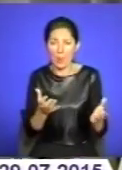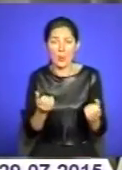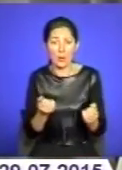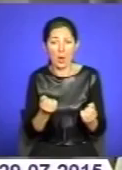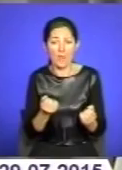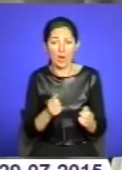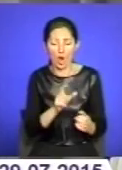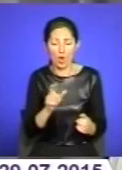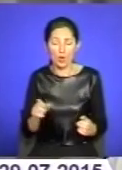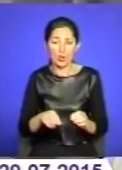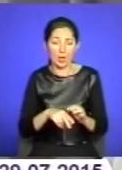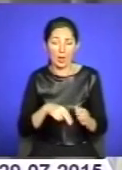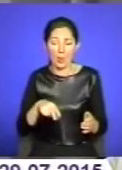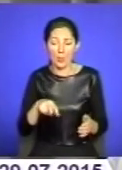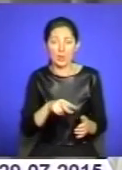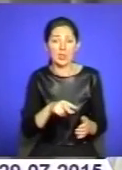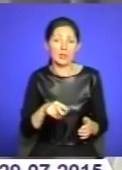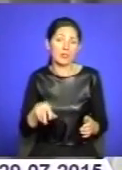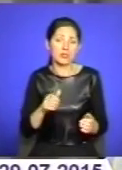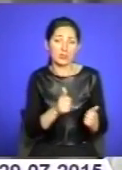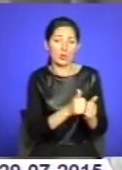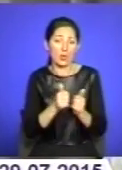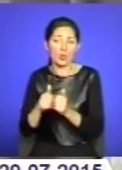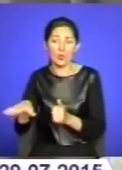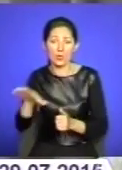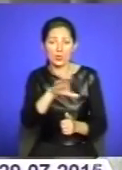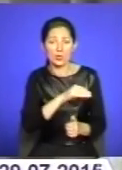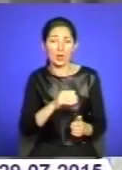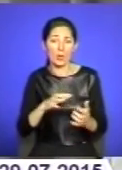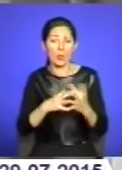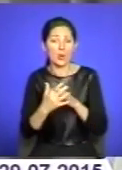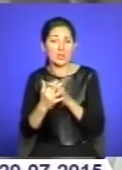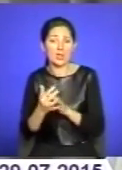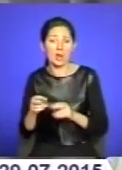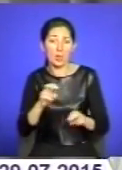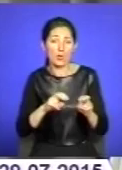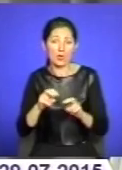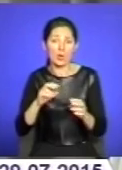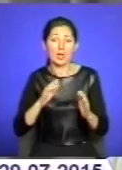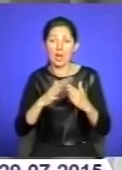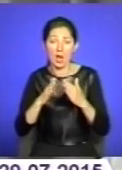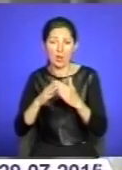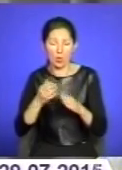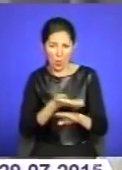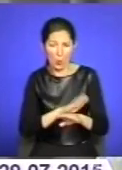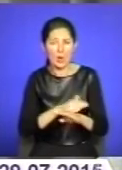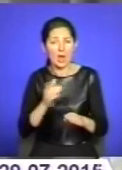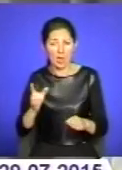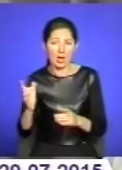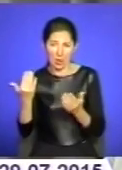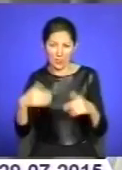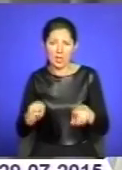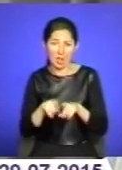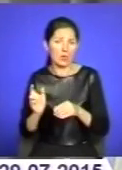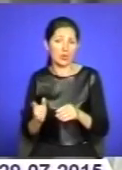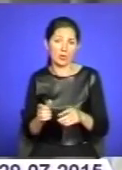І люди розбрались по навколишніх селах знайти десь хату. У поляків вже виїхали частково це, знайти хату. І то, що